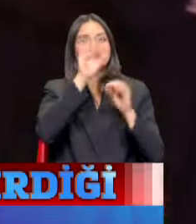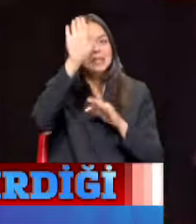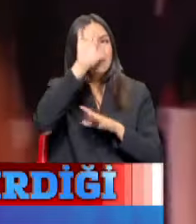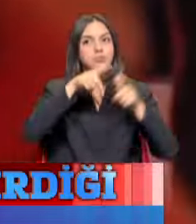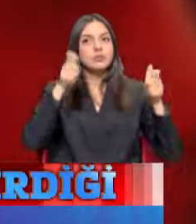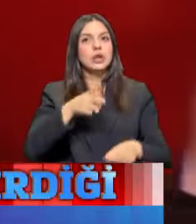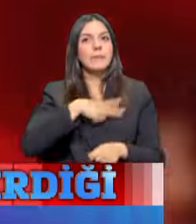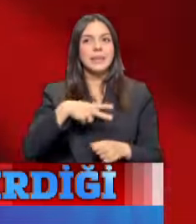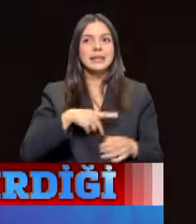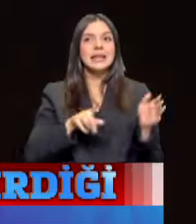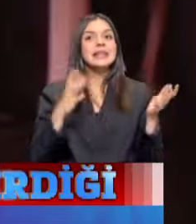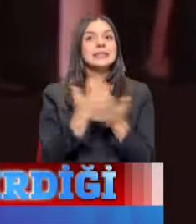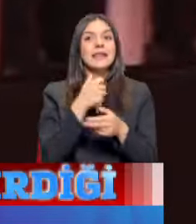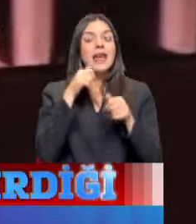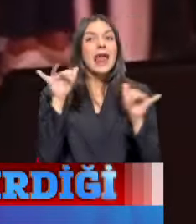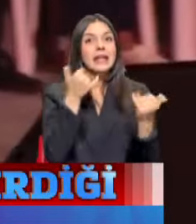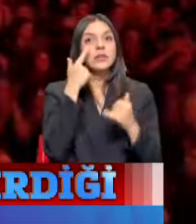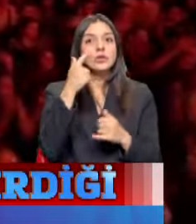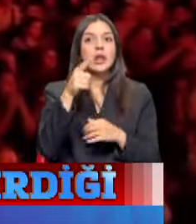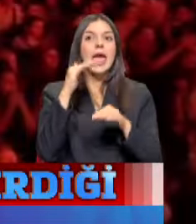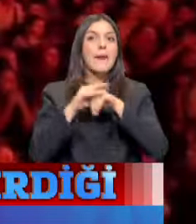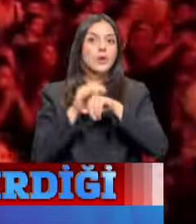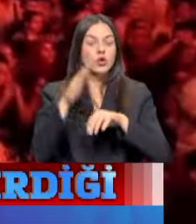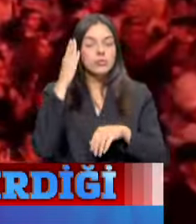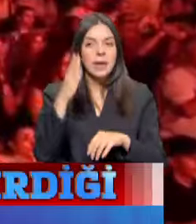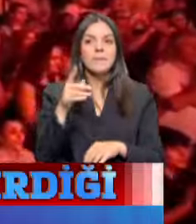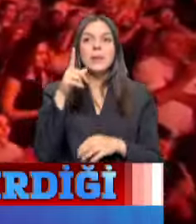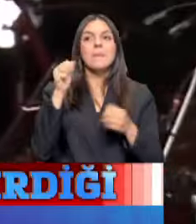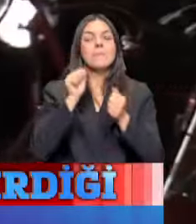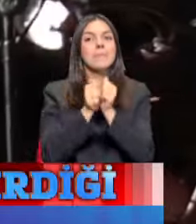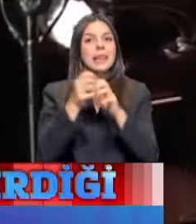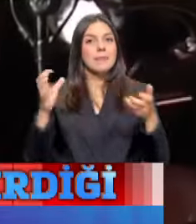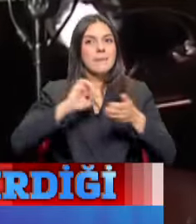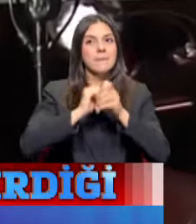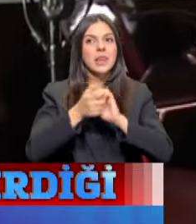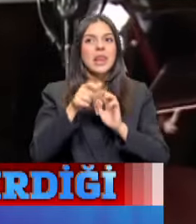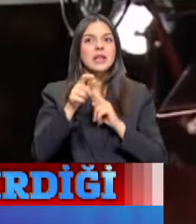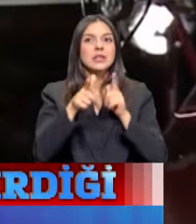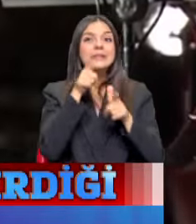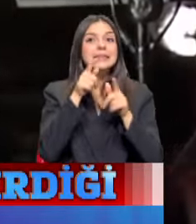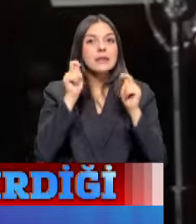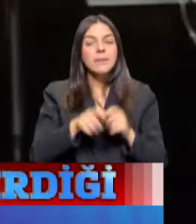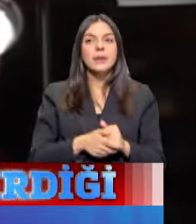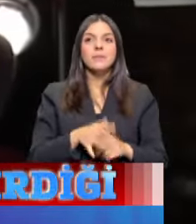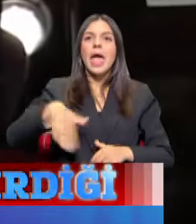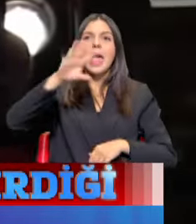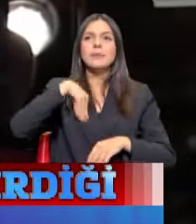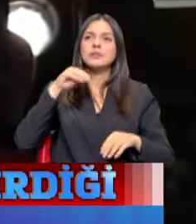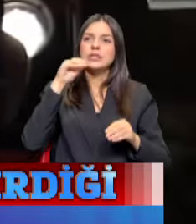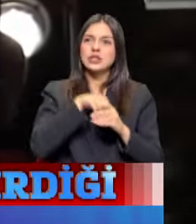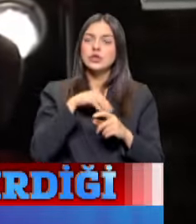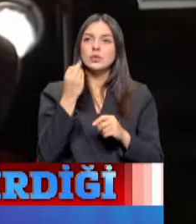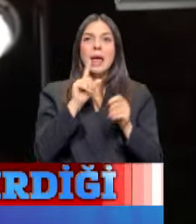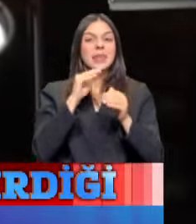Belediyesi'nin zafer etkinliği ise Eminönü'ndeydi. Ekrem İmamoğlu konuşmasında birlik vurgusu yaptı. Hepimiz için güzel bir